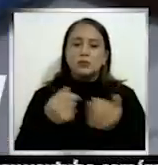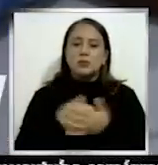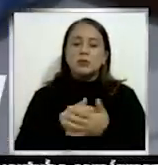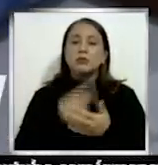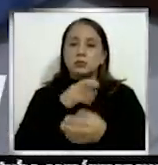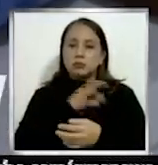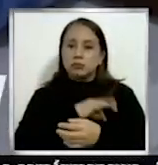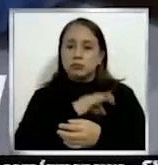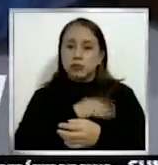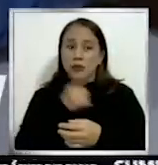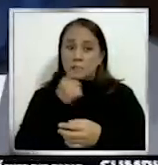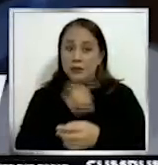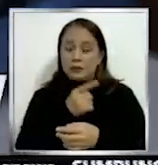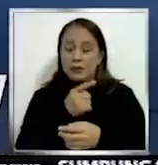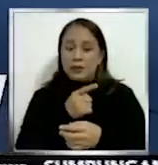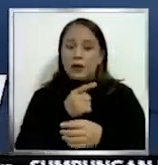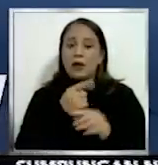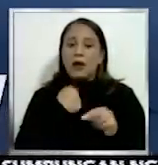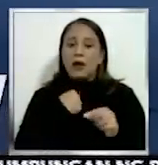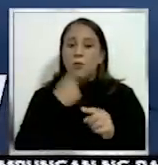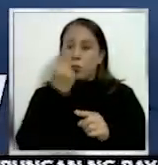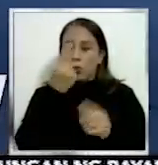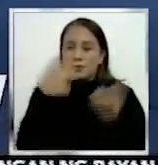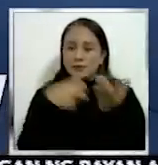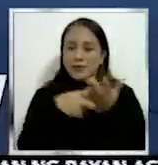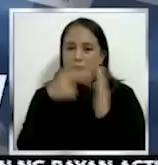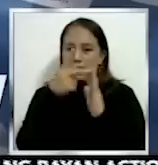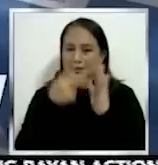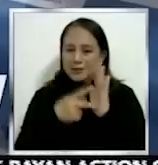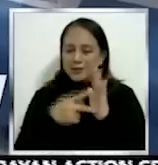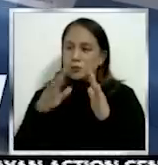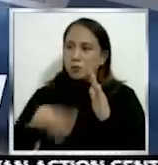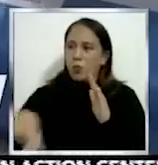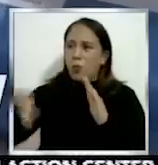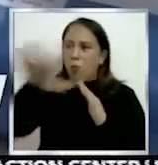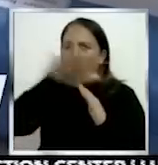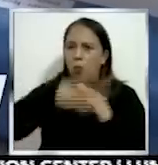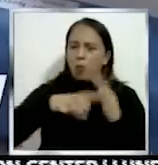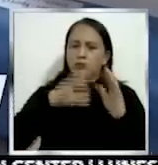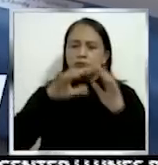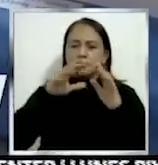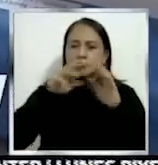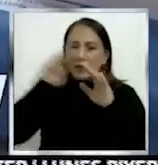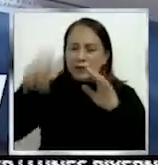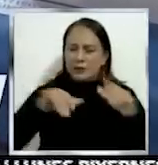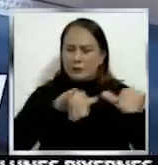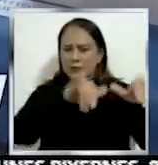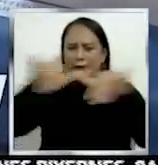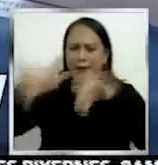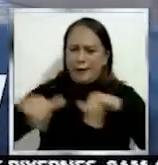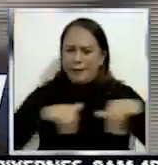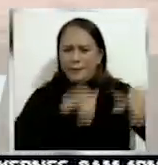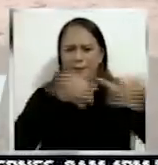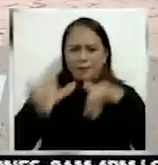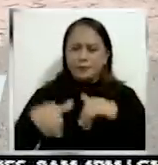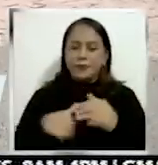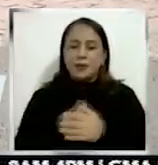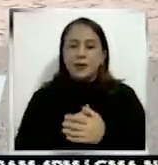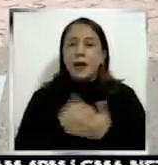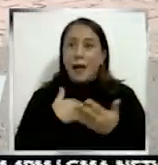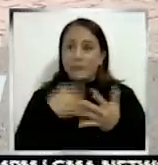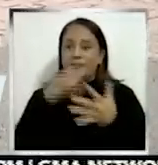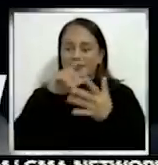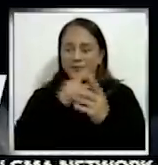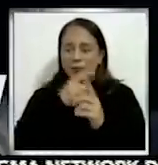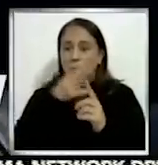niya ang one ticketing policy sa buong Metro Manila na tinakdaan na ng buwan ng pagpapatupad. Sa